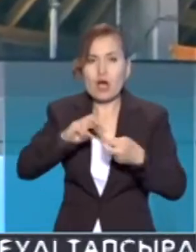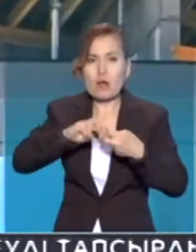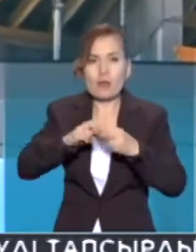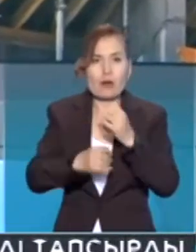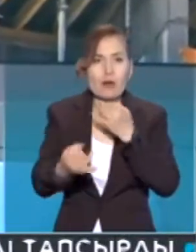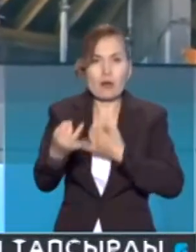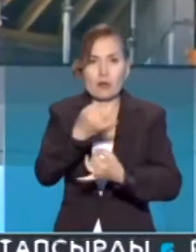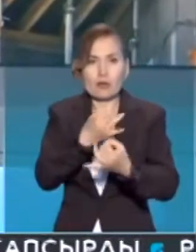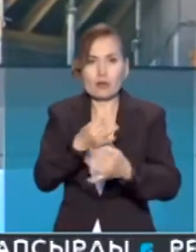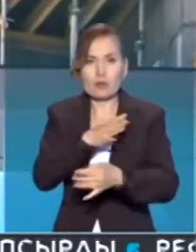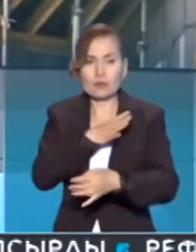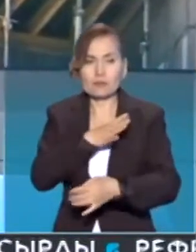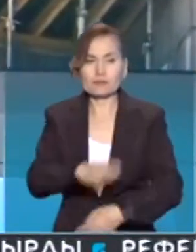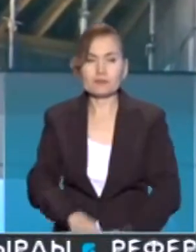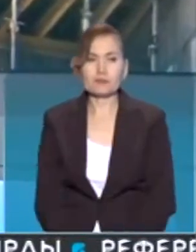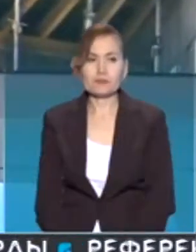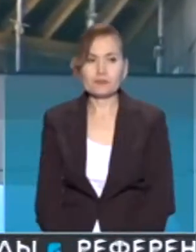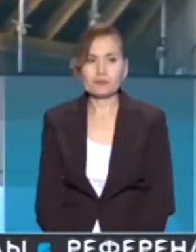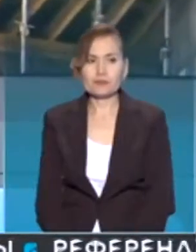өзекті мәселелерді талқыға салды.